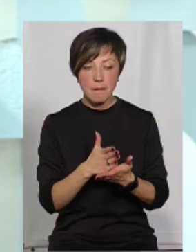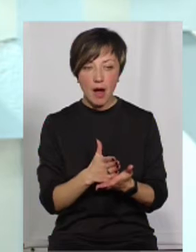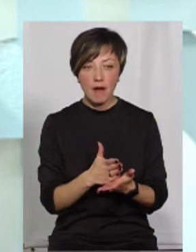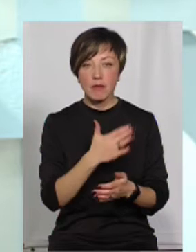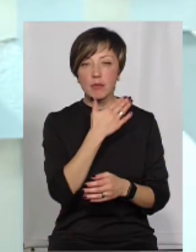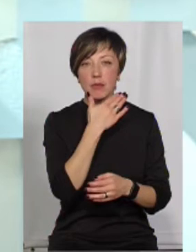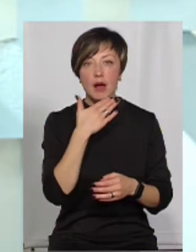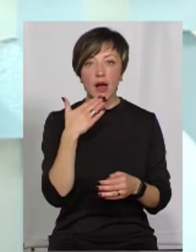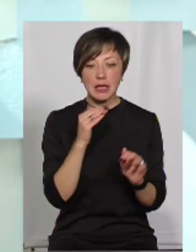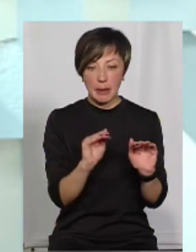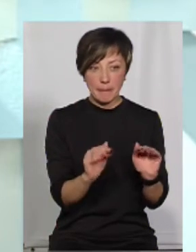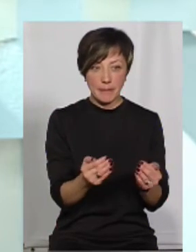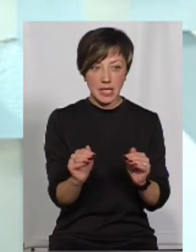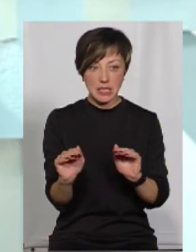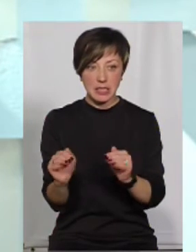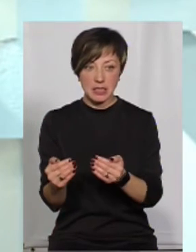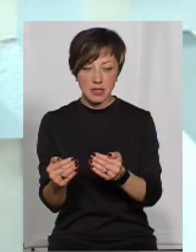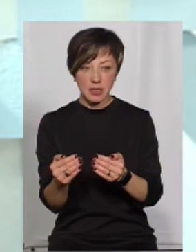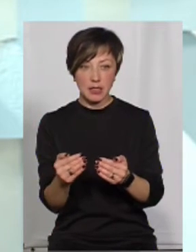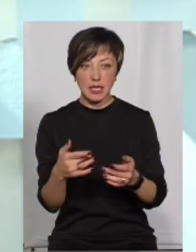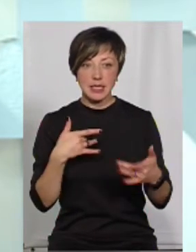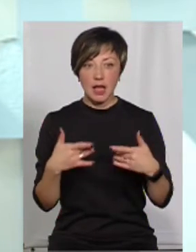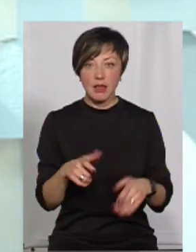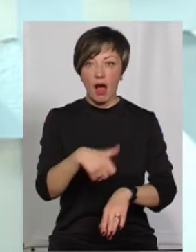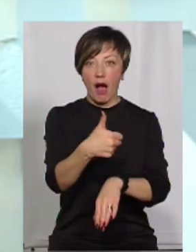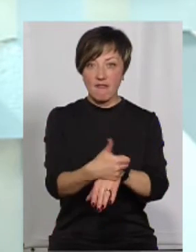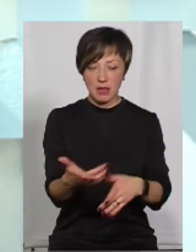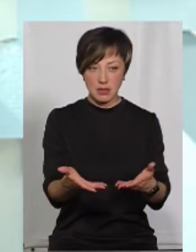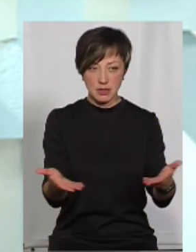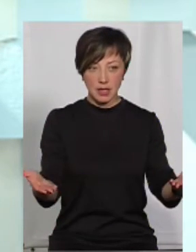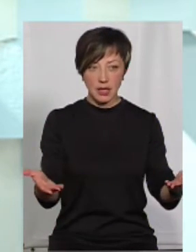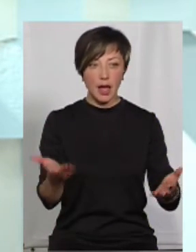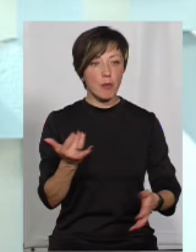велику кількість мізансцен в своїх вистав на авансцені.